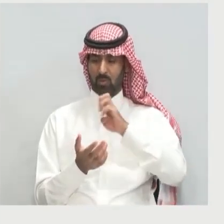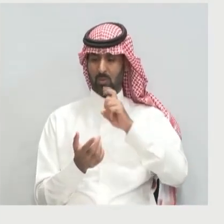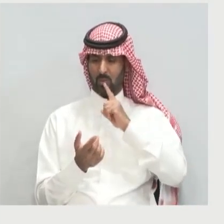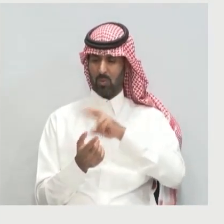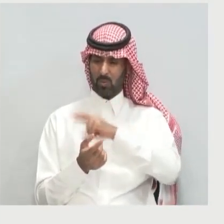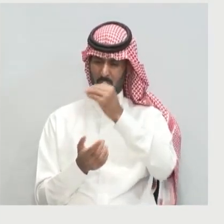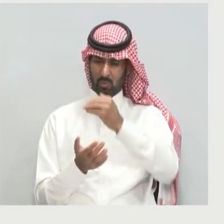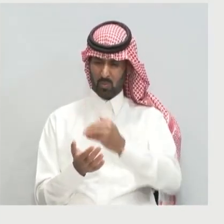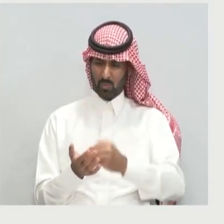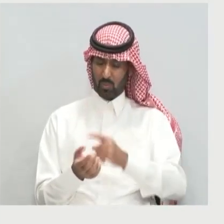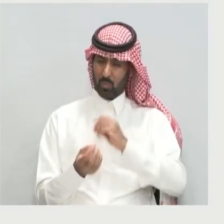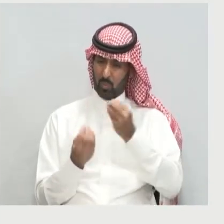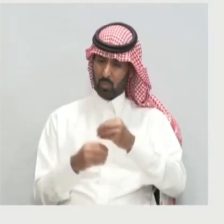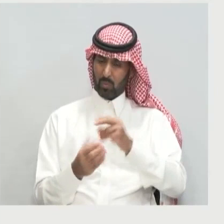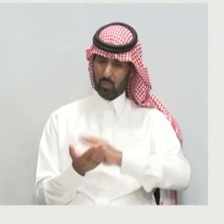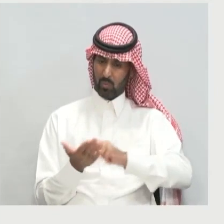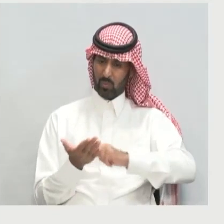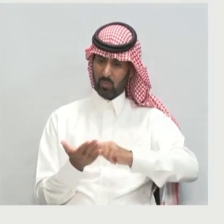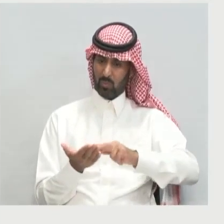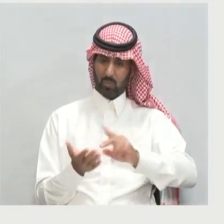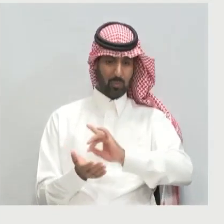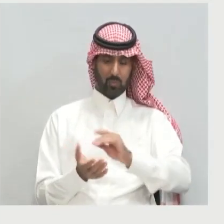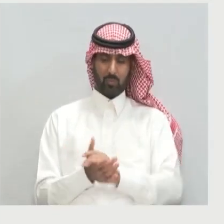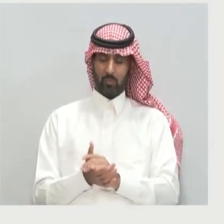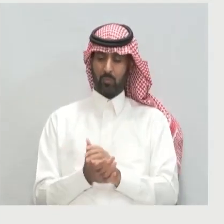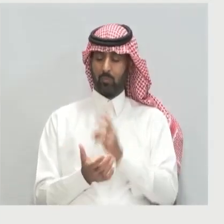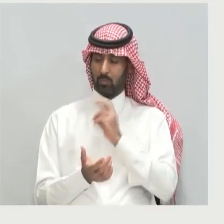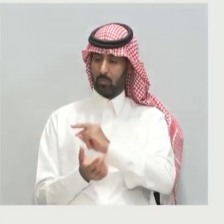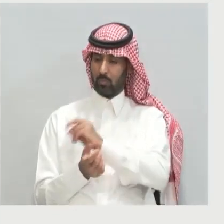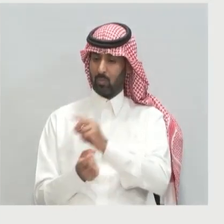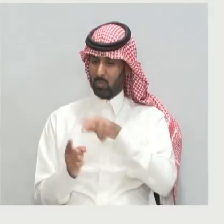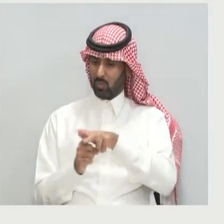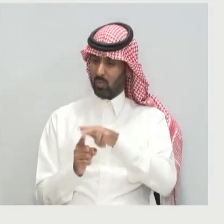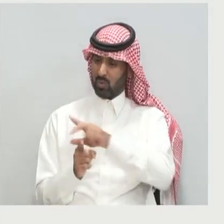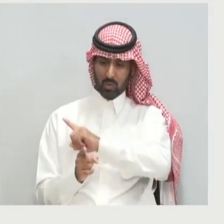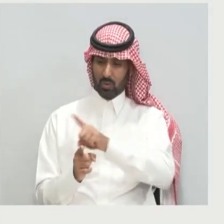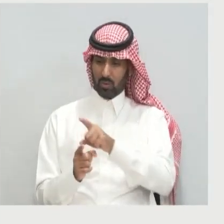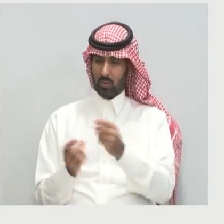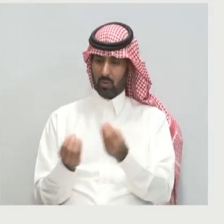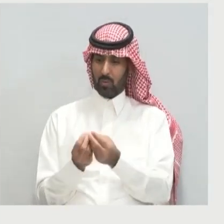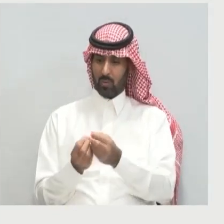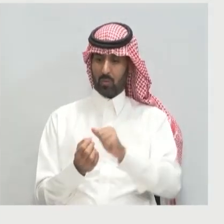متسلسله سادسا لا تشارك في المضايقات افلام